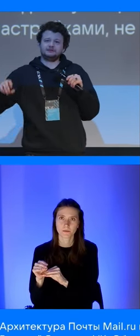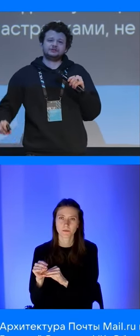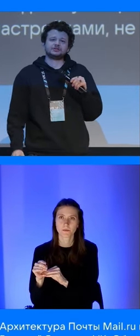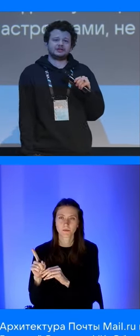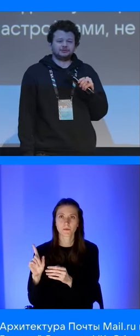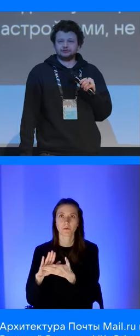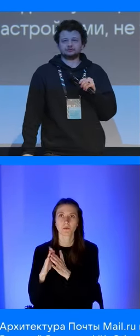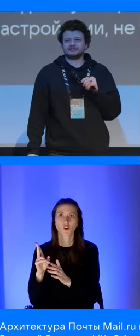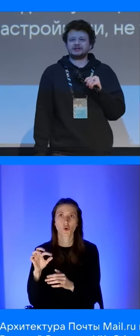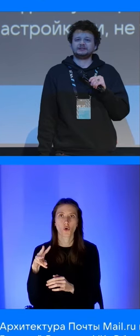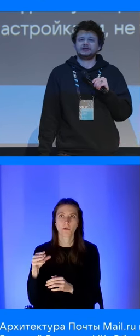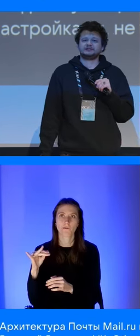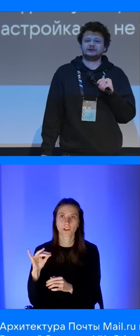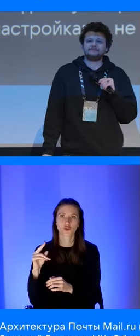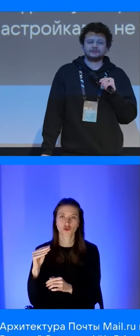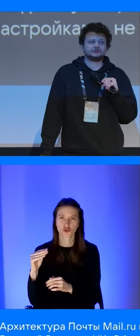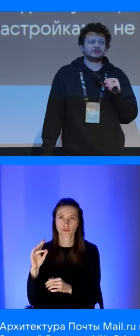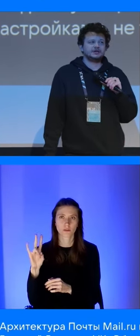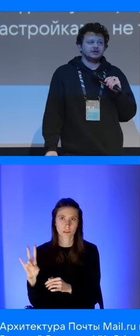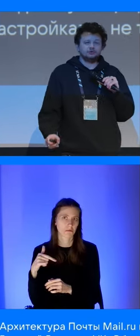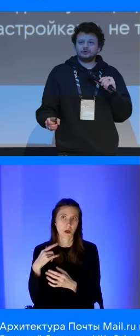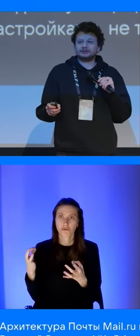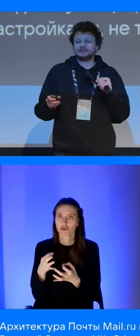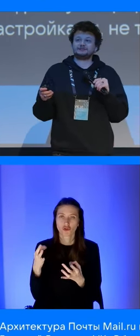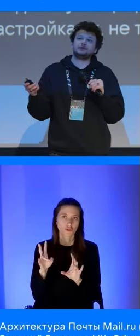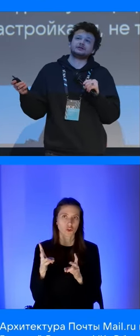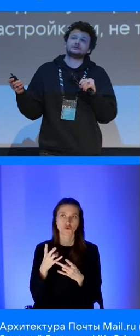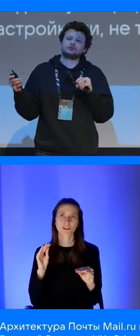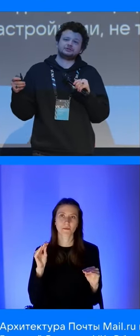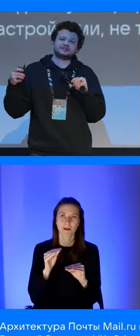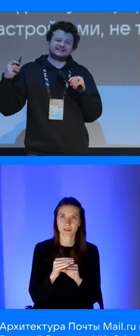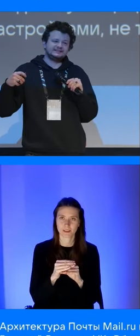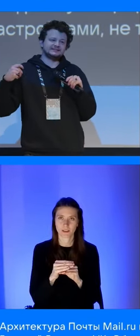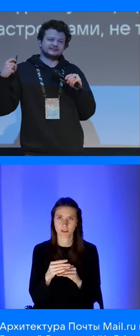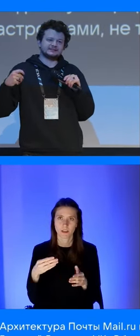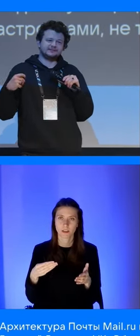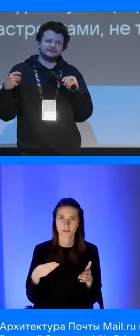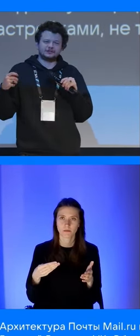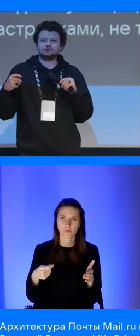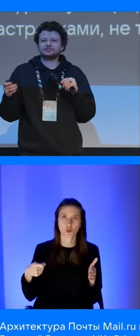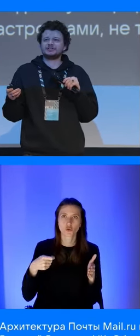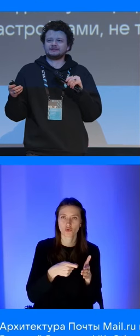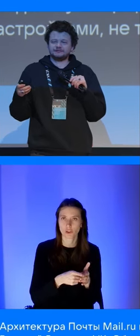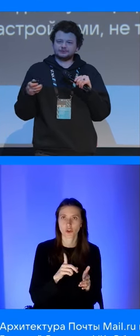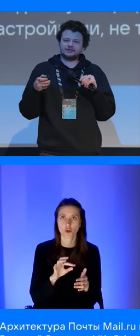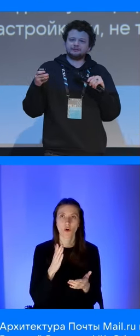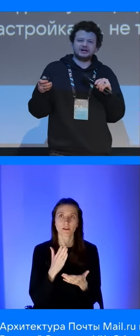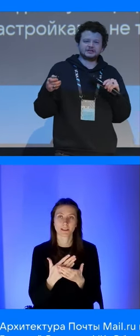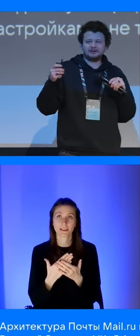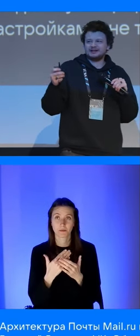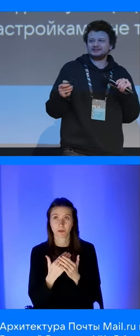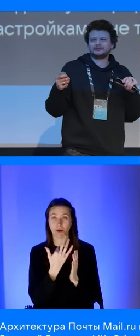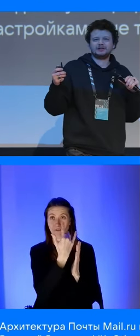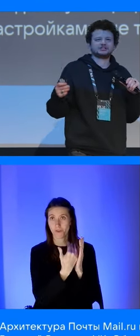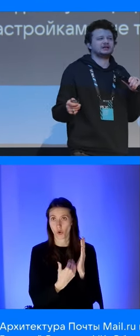условно в конфижик, и нам ничего не нужно рестартить для этого, перезагружать. Но есть фронт, который хочет катить свои флажочки, настройки